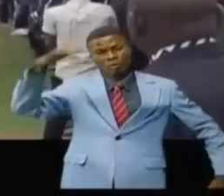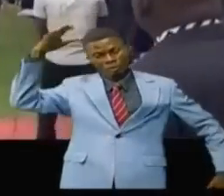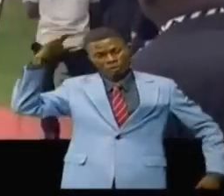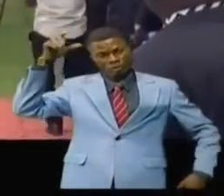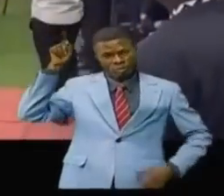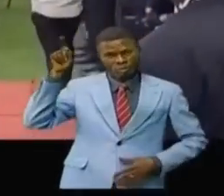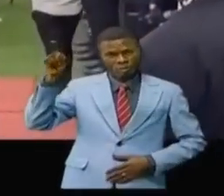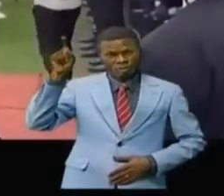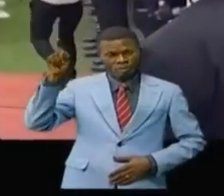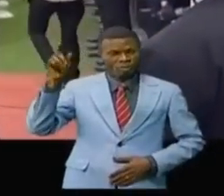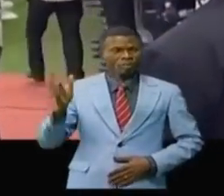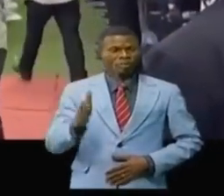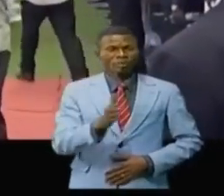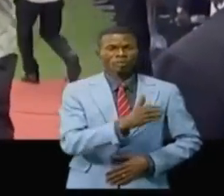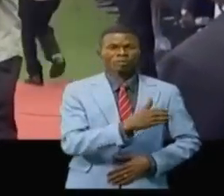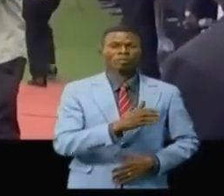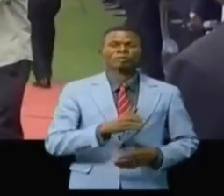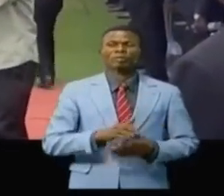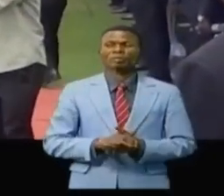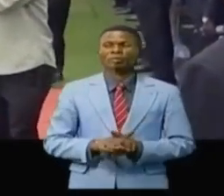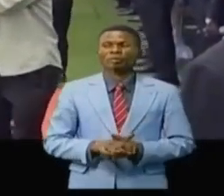ciel.